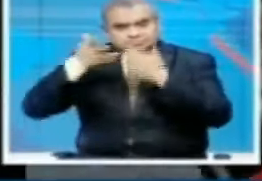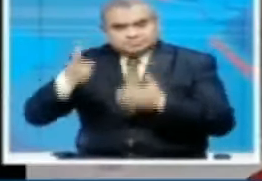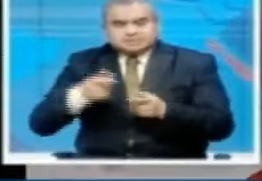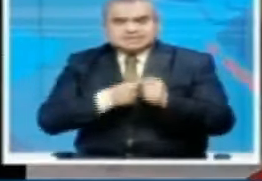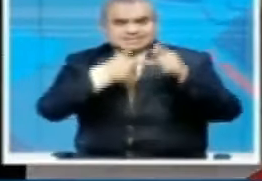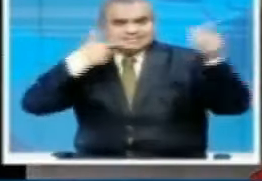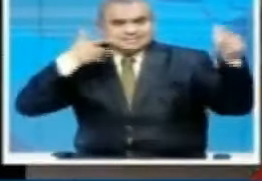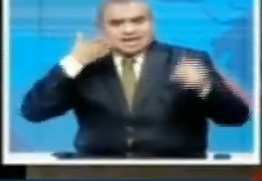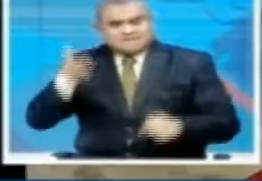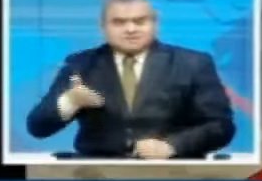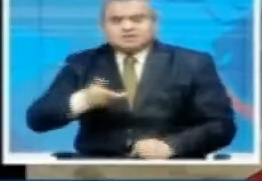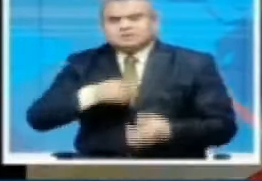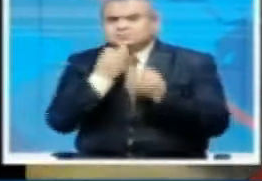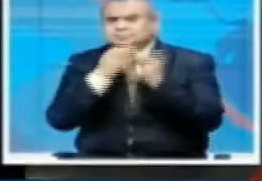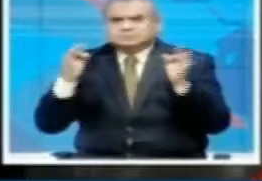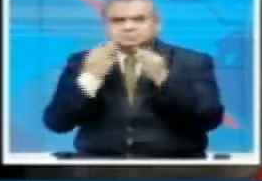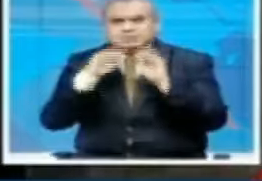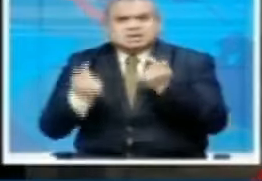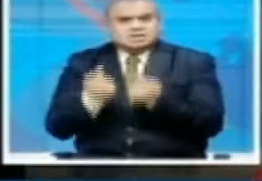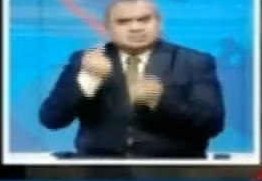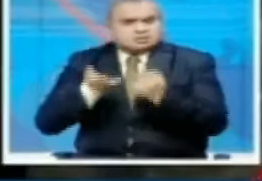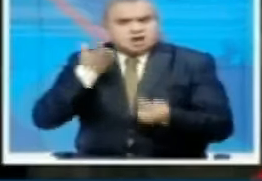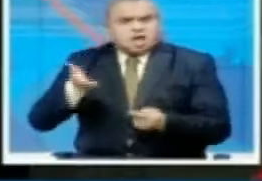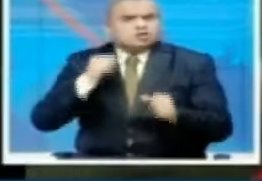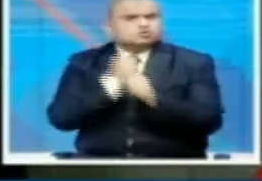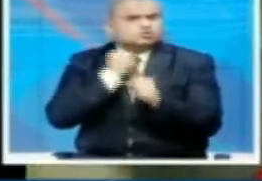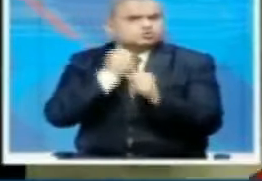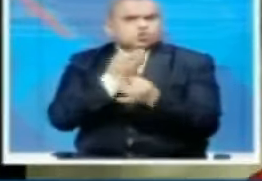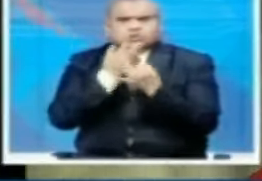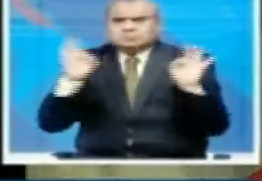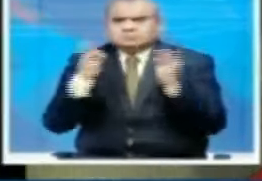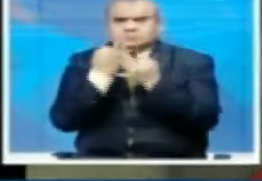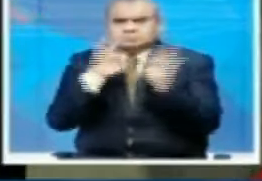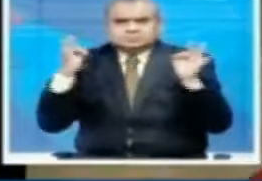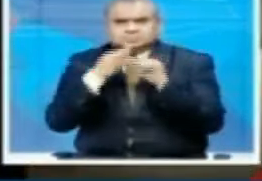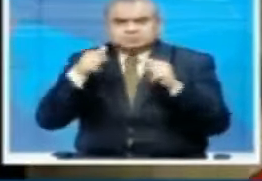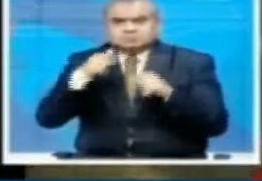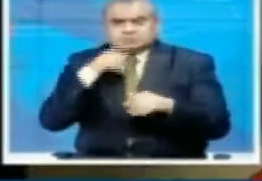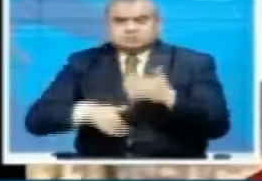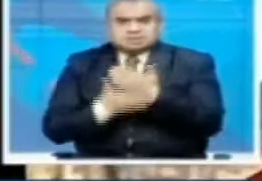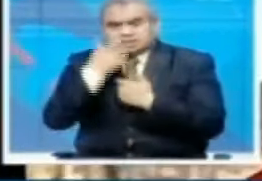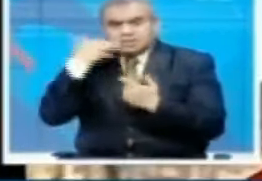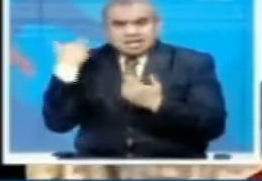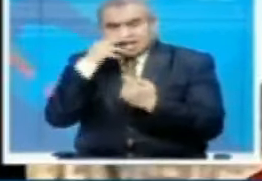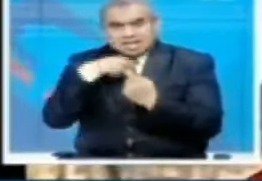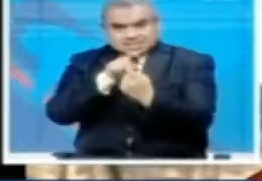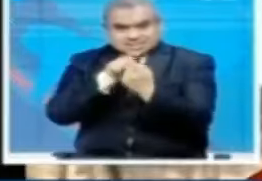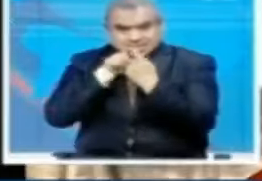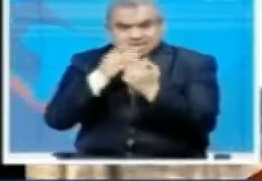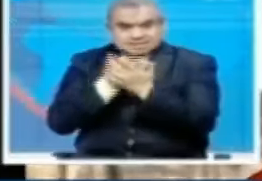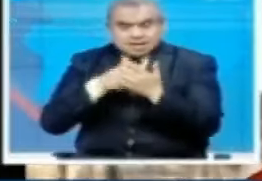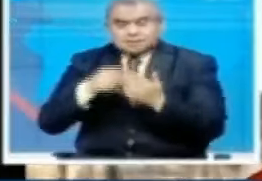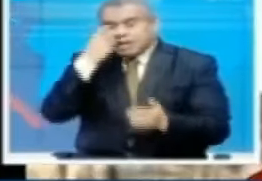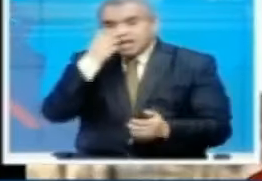سياحي، فيها نشاط راعي، فيها كل الأنشطة الحقيقة. والتحدي كان ان احنا كنا بنعمل ده في الوقت